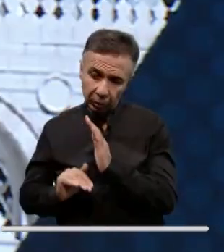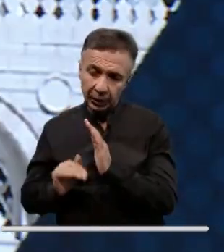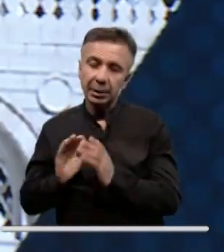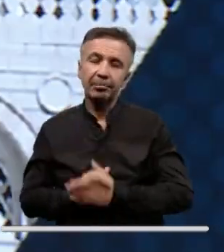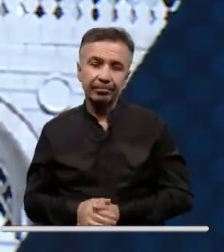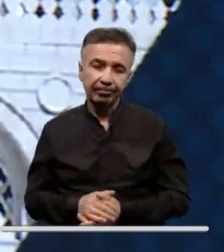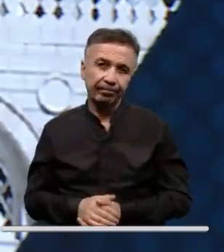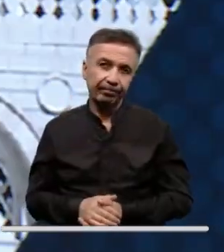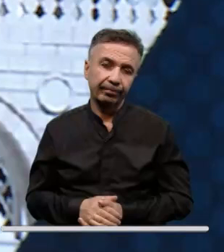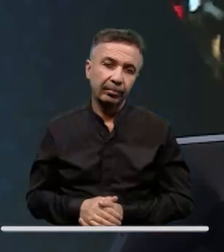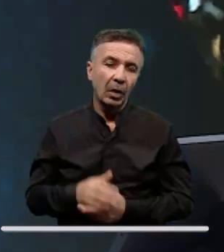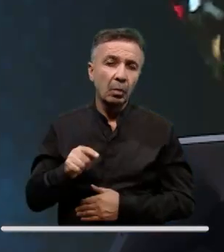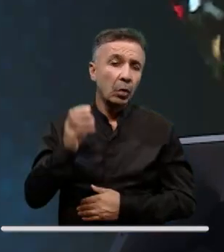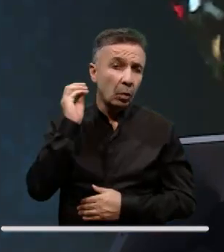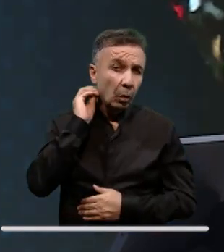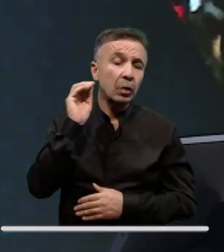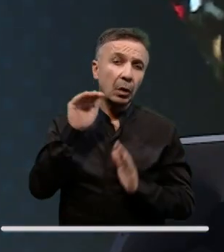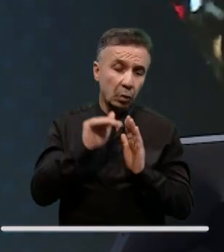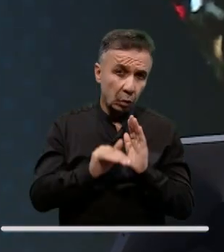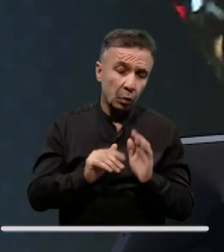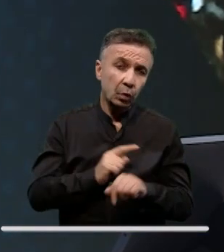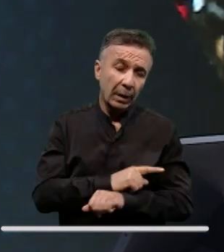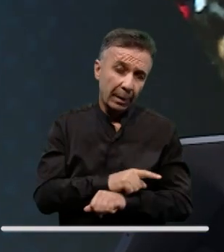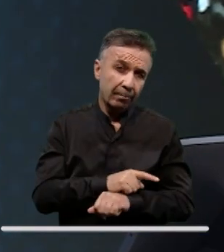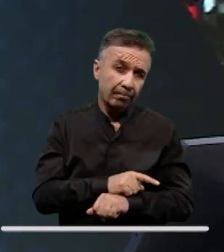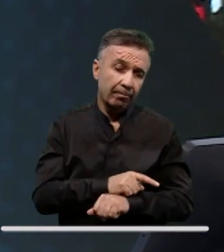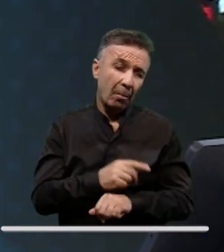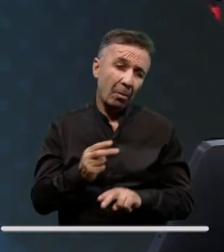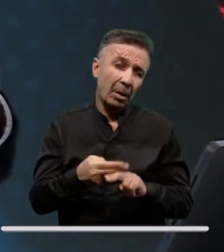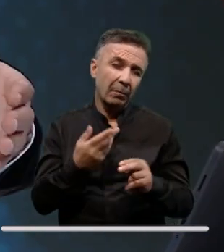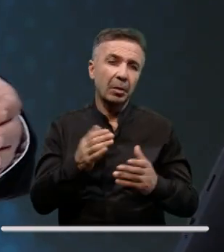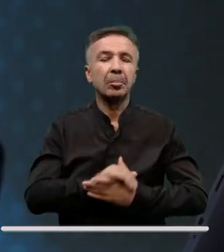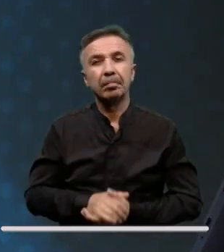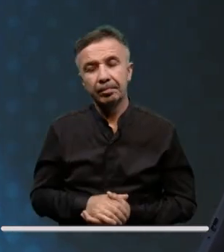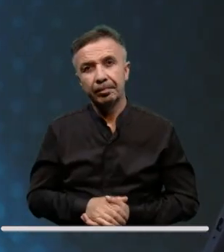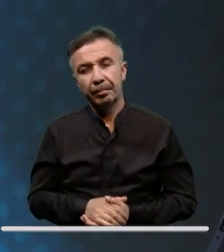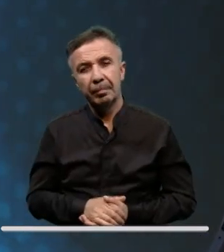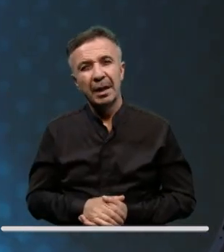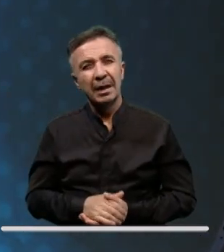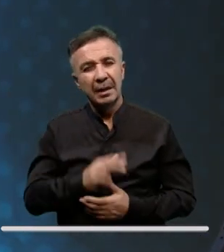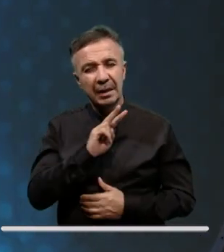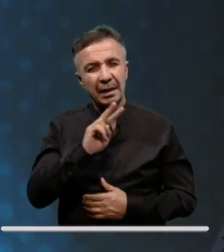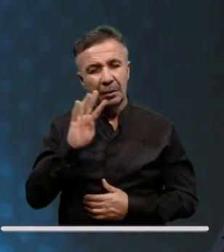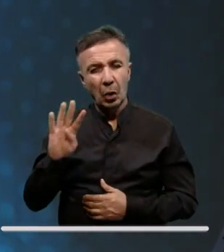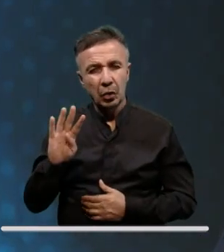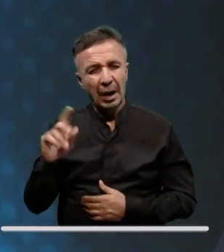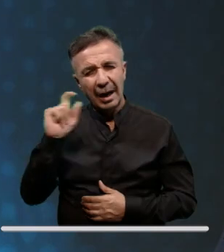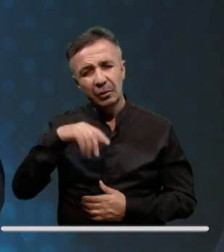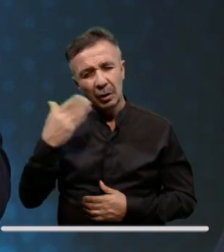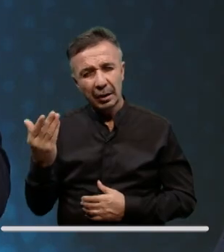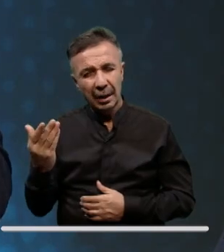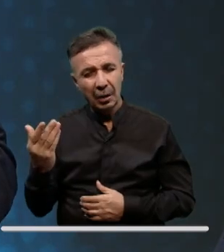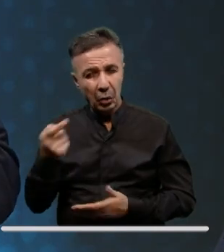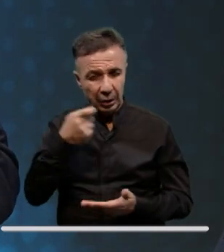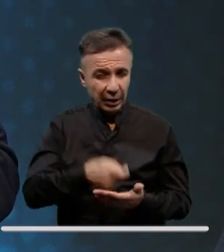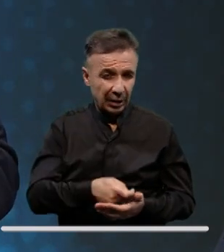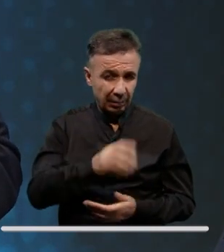düşecek bu borçları düşerken Hocam mesela Benim 24 4 ay sonra ödeyeceğim bir borç var veya 48 ay